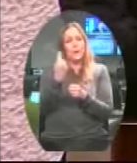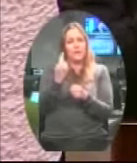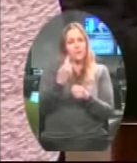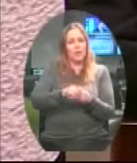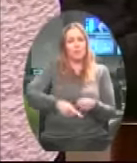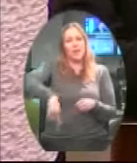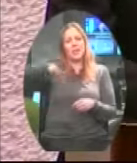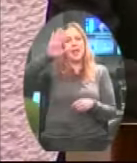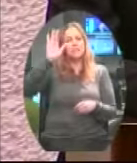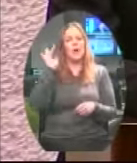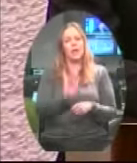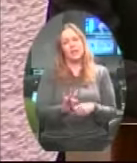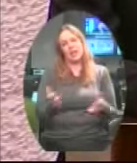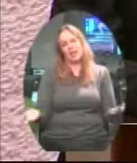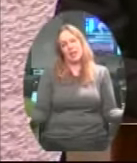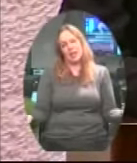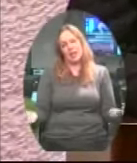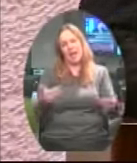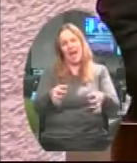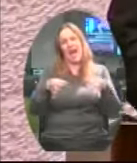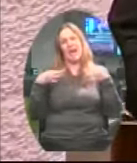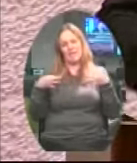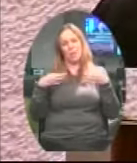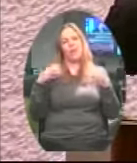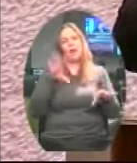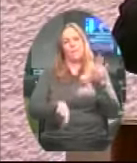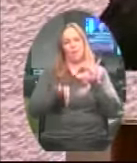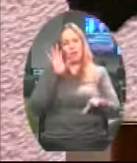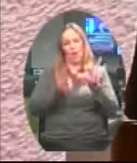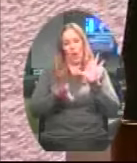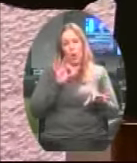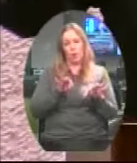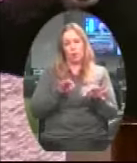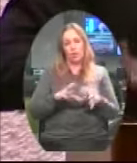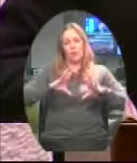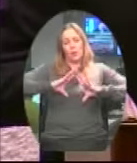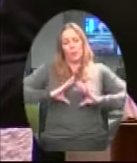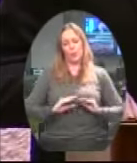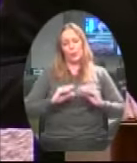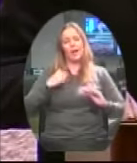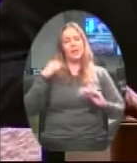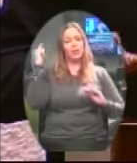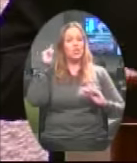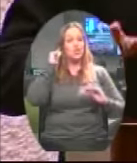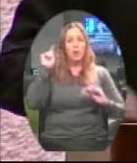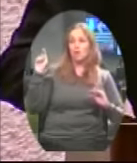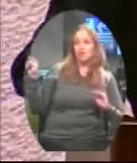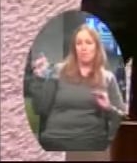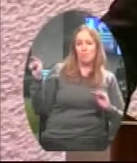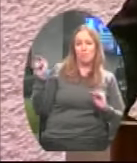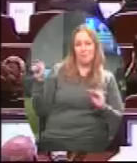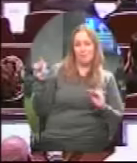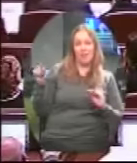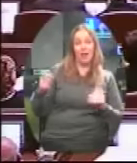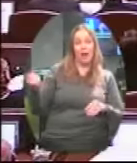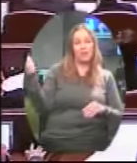נגד הקדמת הבחירות, ואת הלכת הרווחה אנחנו נשמע בצד ההוא בעוצמה